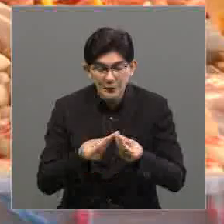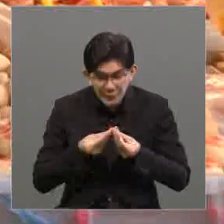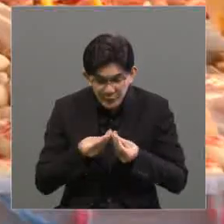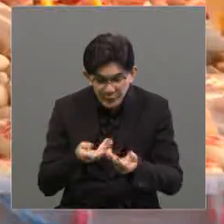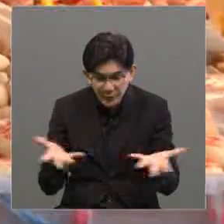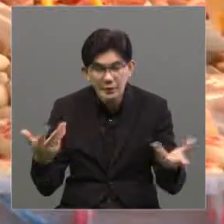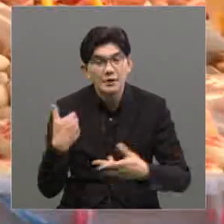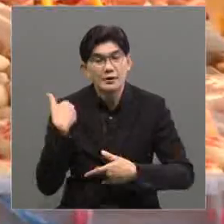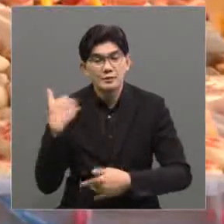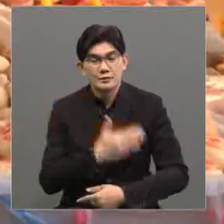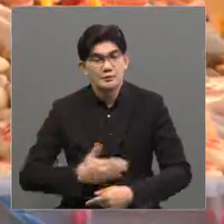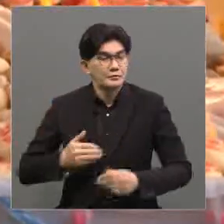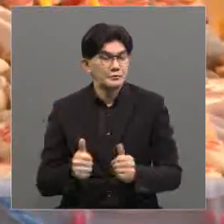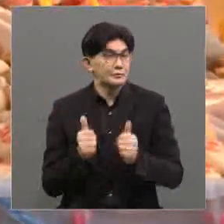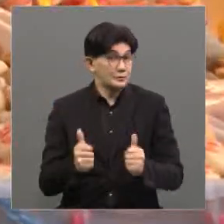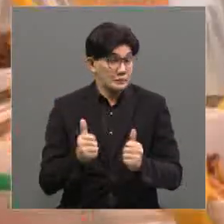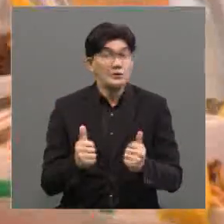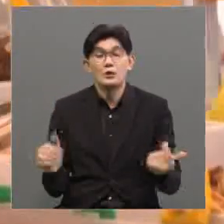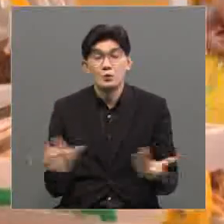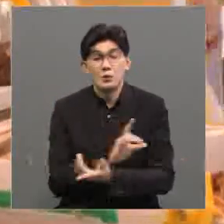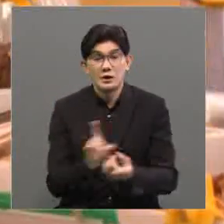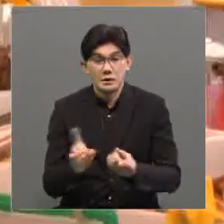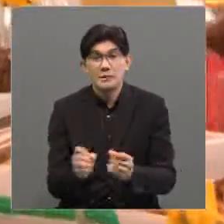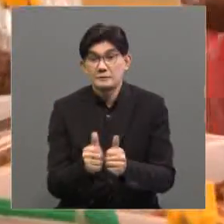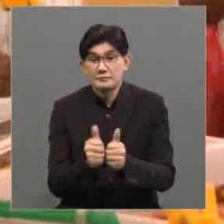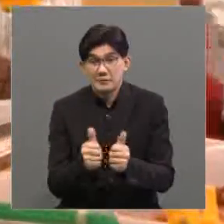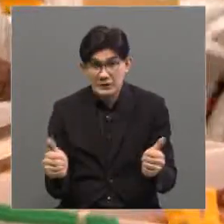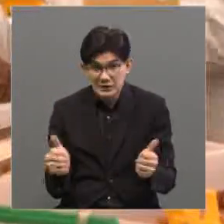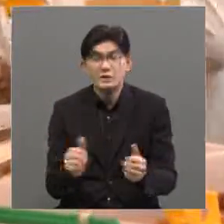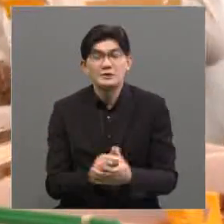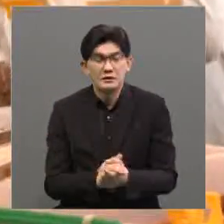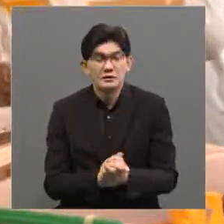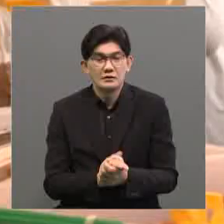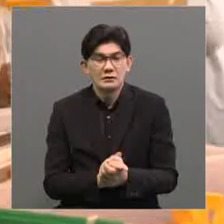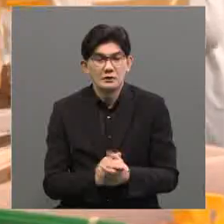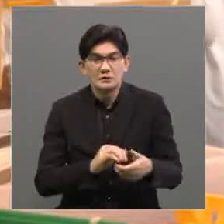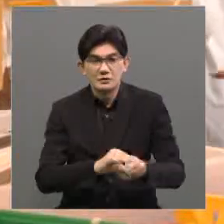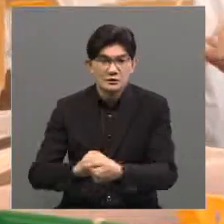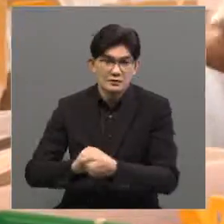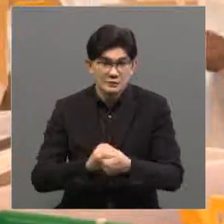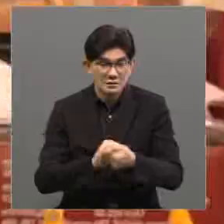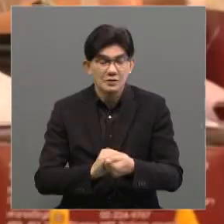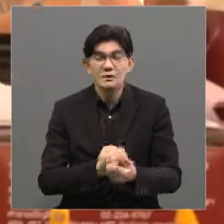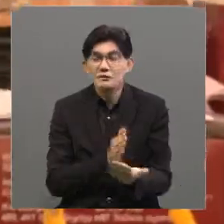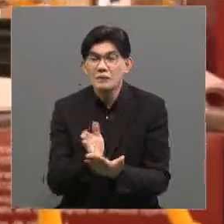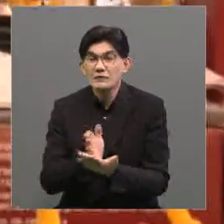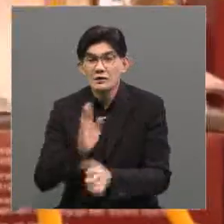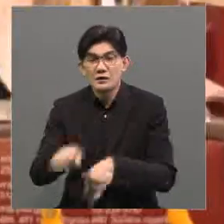าและสร้างเสริมสุขภาพเป็นวัฒนธรรมประเพณีที่เกิดจากความร่วมมือจากทุกภาคส่วน